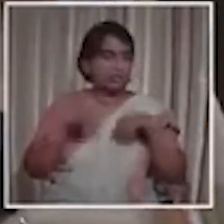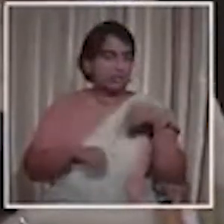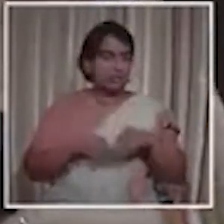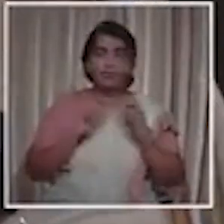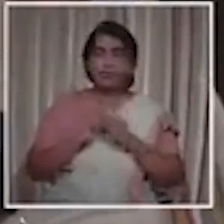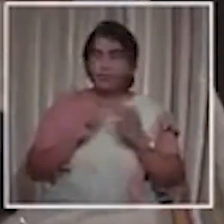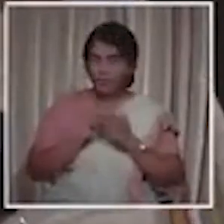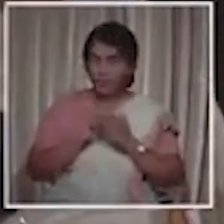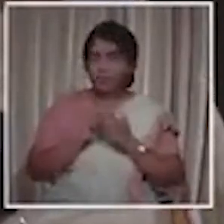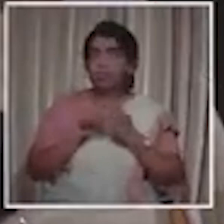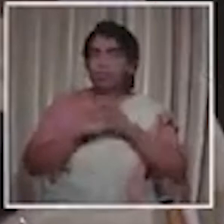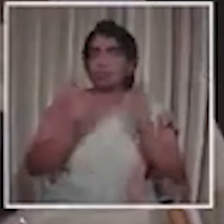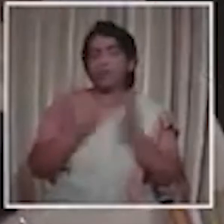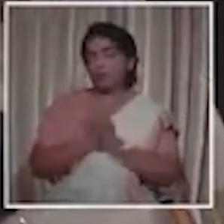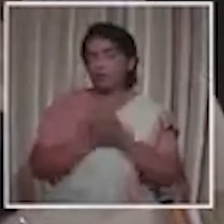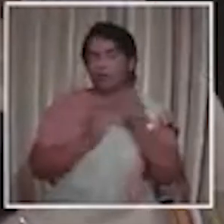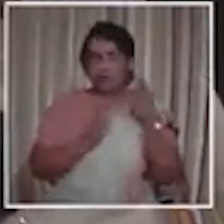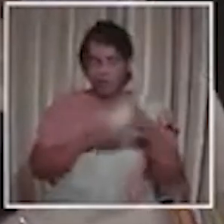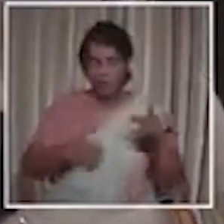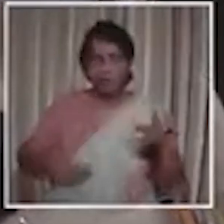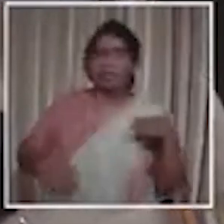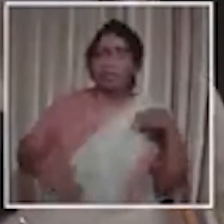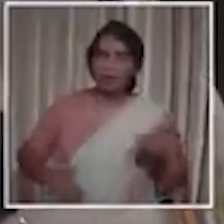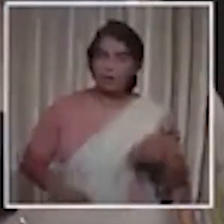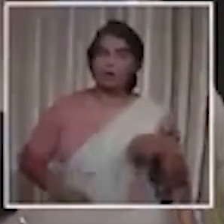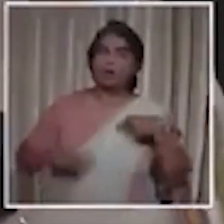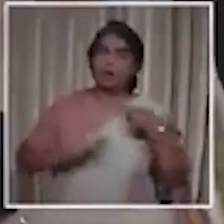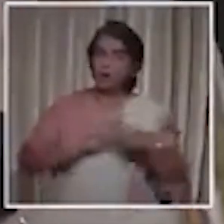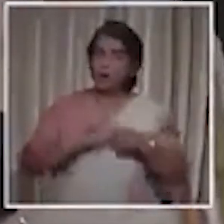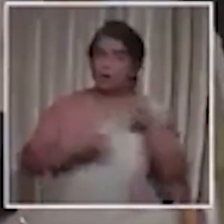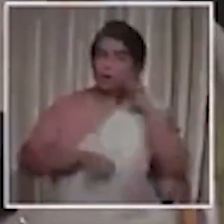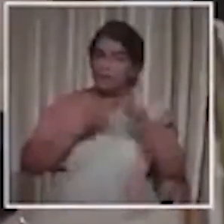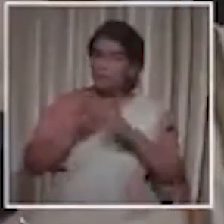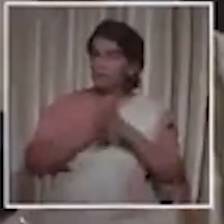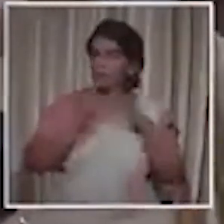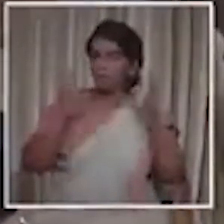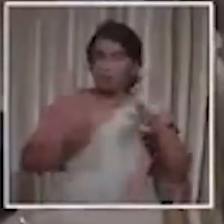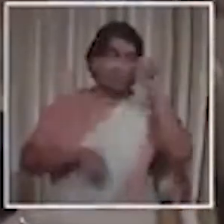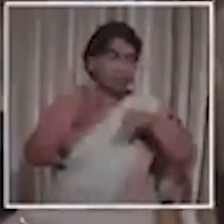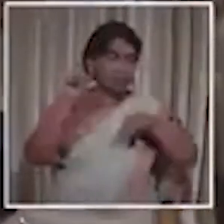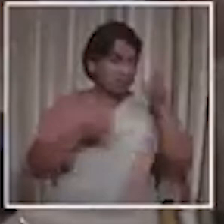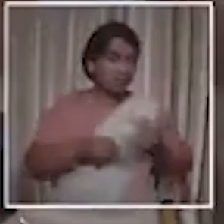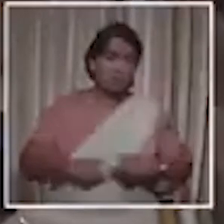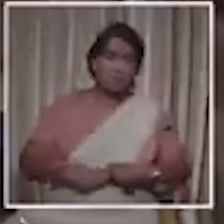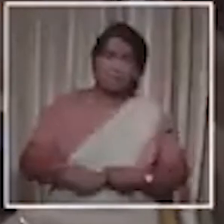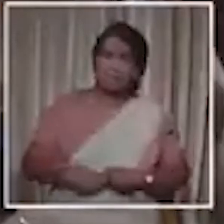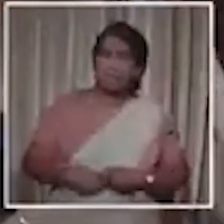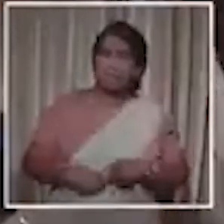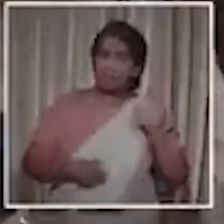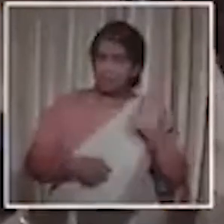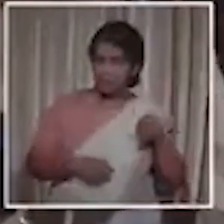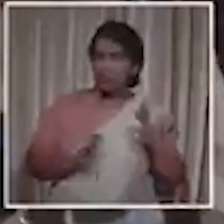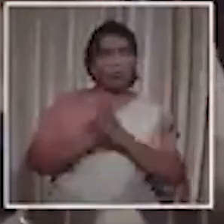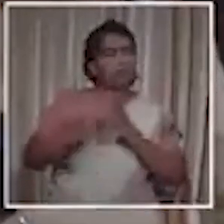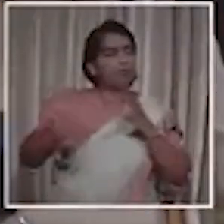මේ කරුණු ගණනාවක් නිසා අද රටේ ජනතාව විශාල පිරිසක් බඩගින්න ඉන්නවා